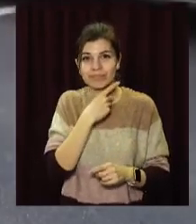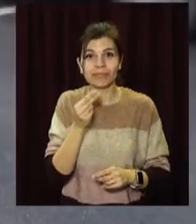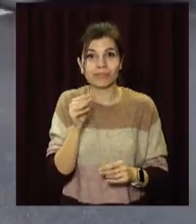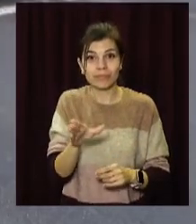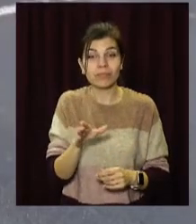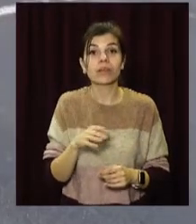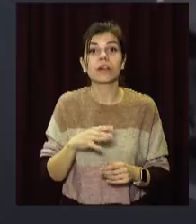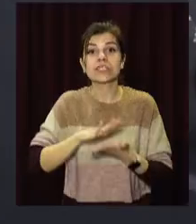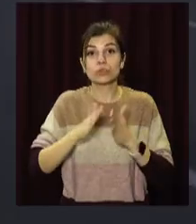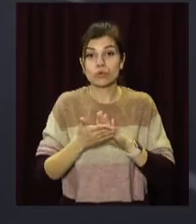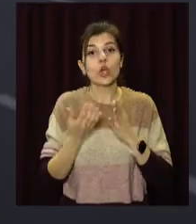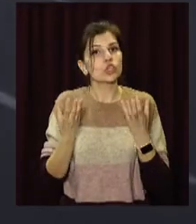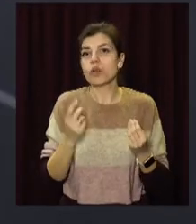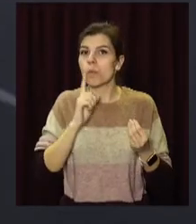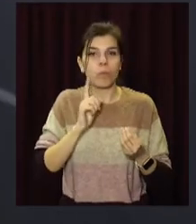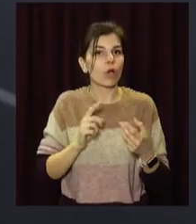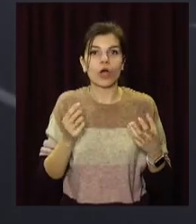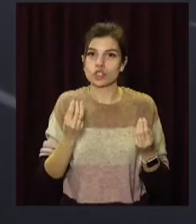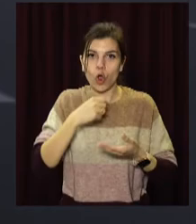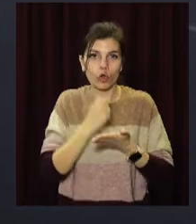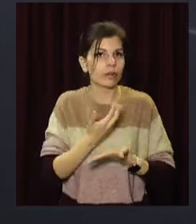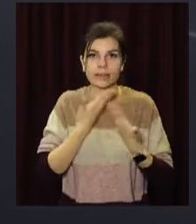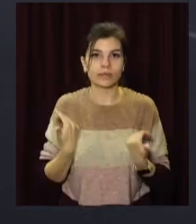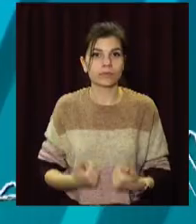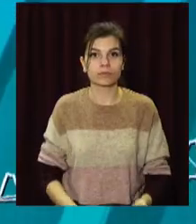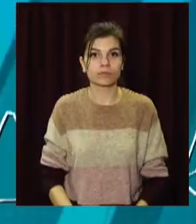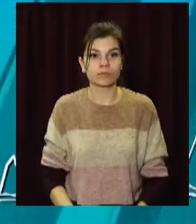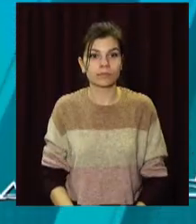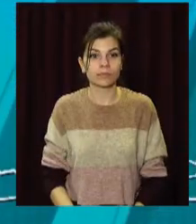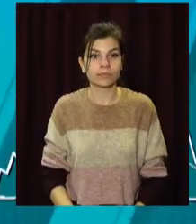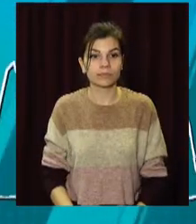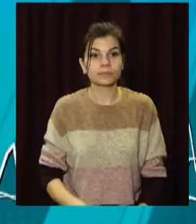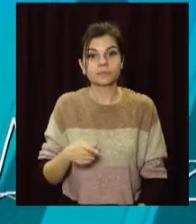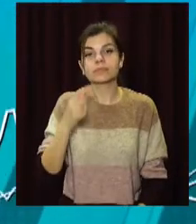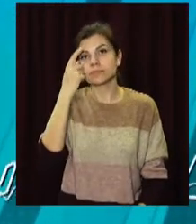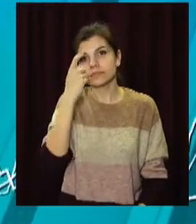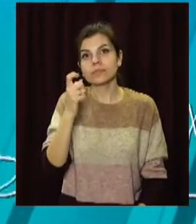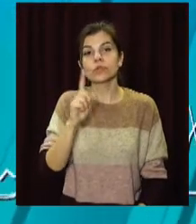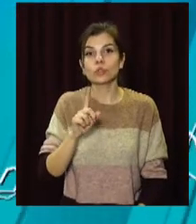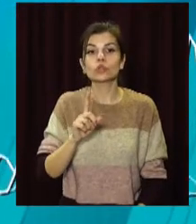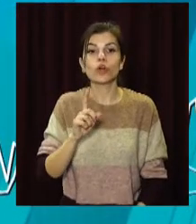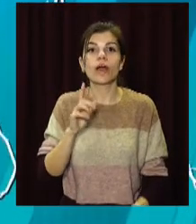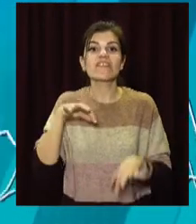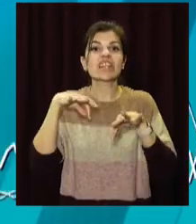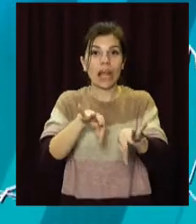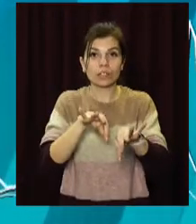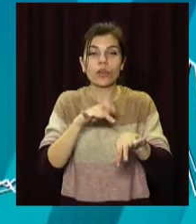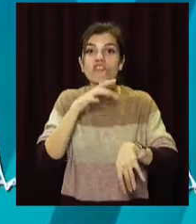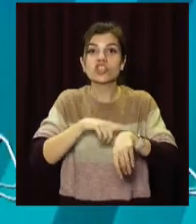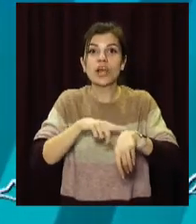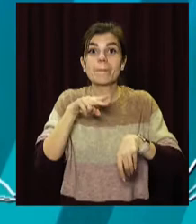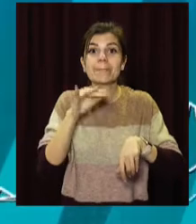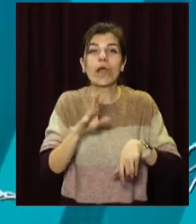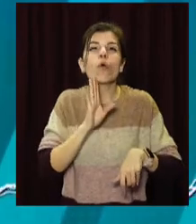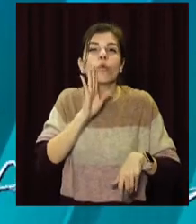надзвичайних ситуацій Дніпра ще не набрало чинності. Многие отмечают то, что в транспорте в часы пик